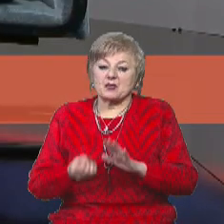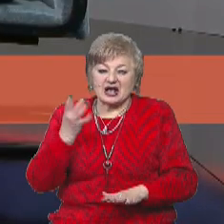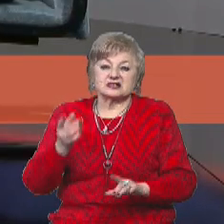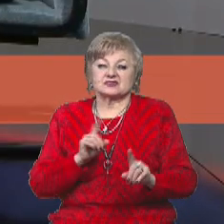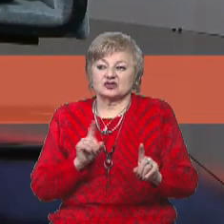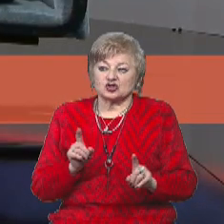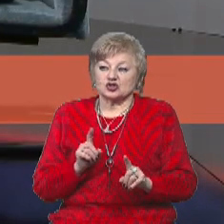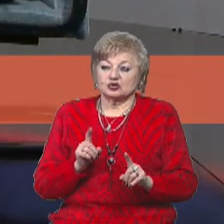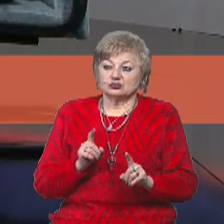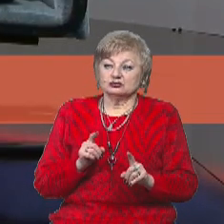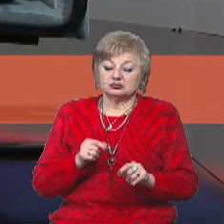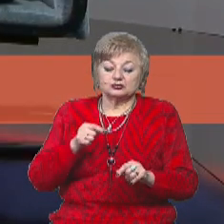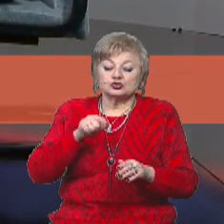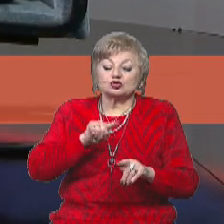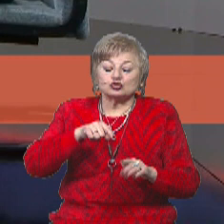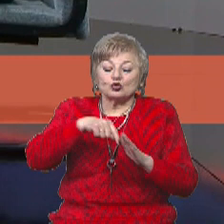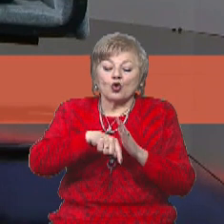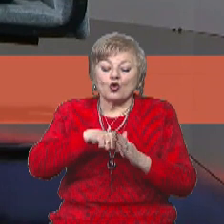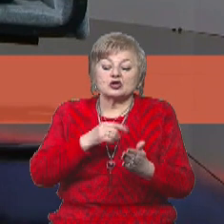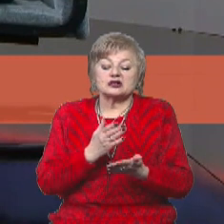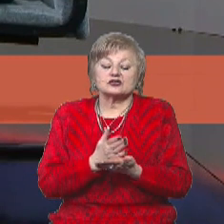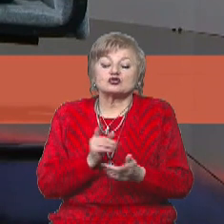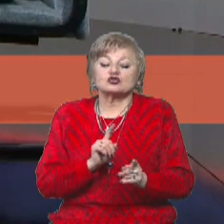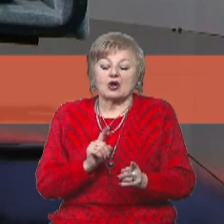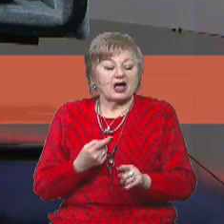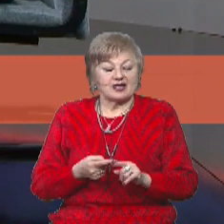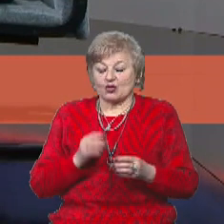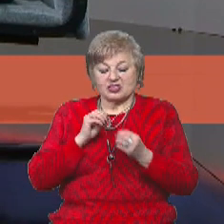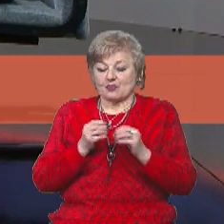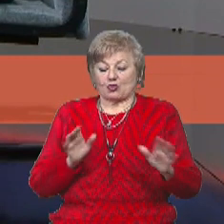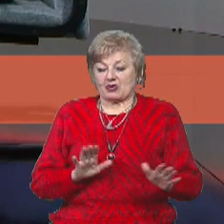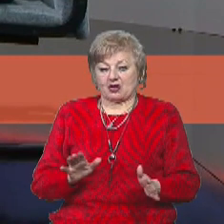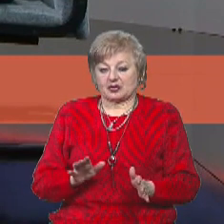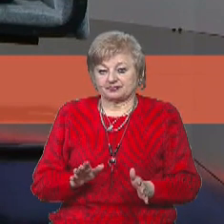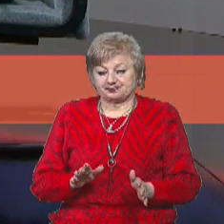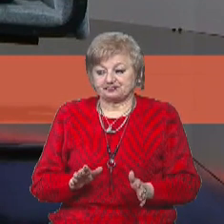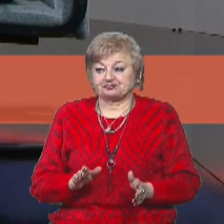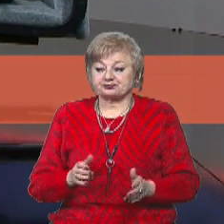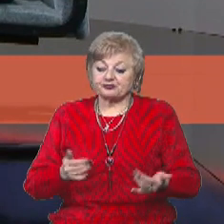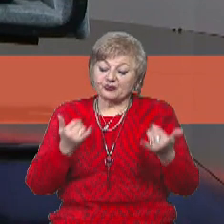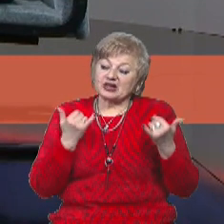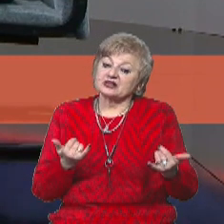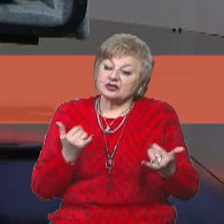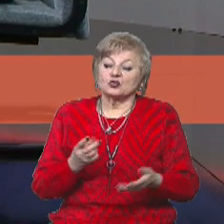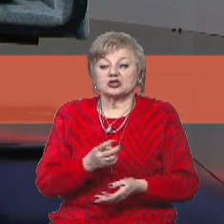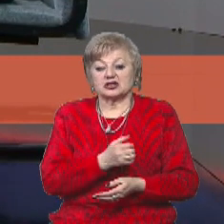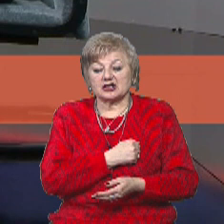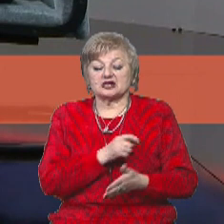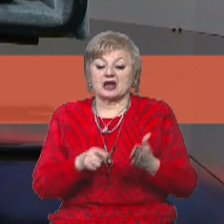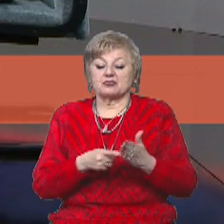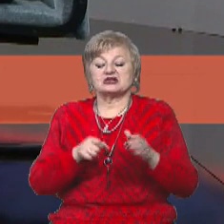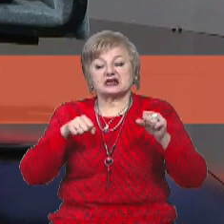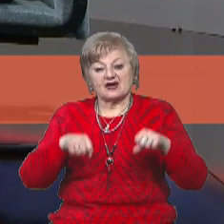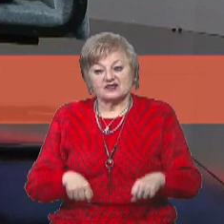речовин в певній концентрації. Тому це не є проблема. Проблема є в іншому, що на сьогодні, на жаль, міська